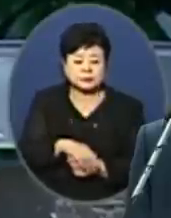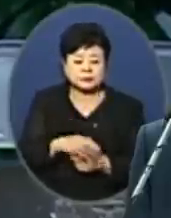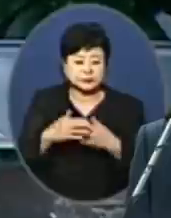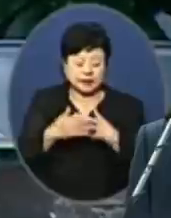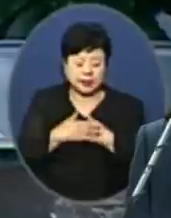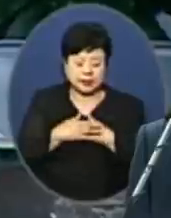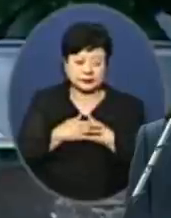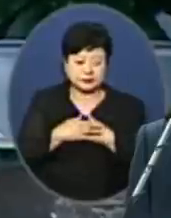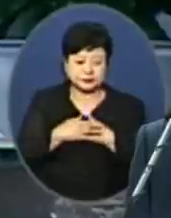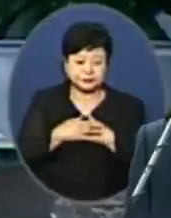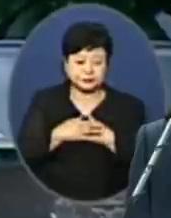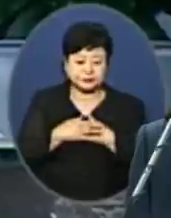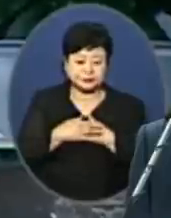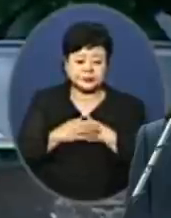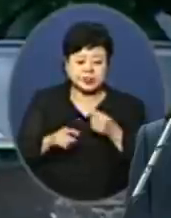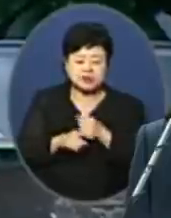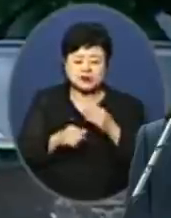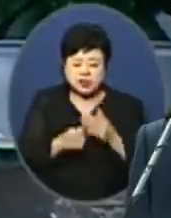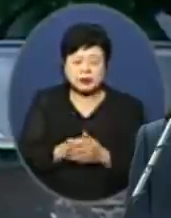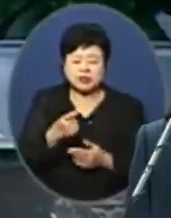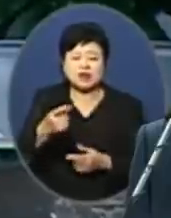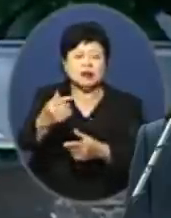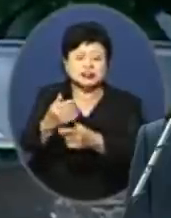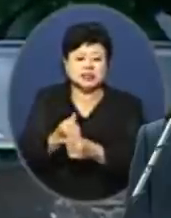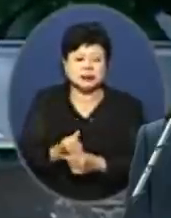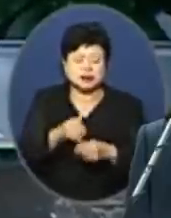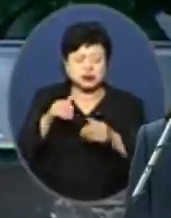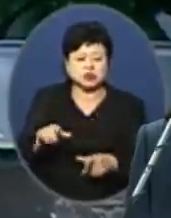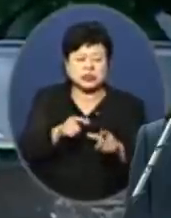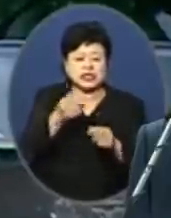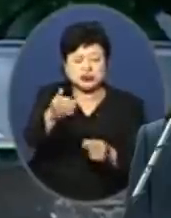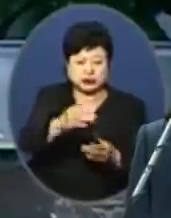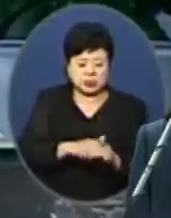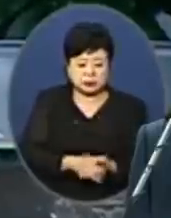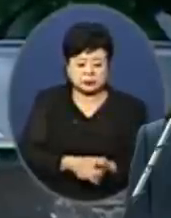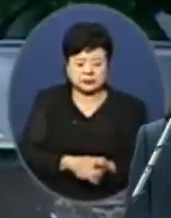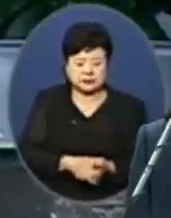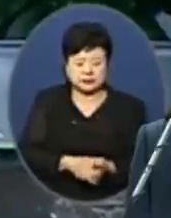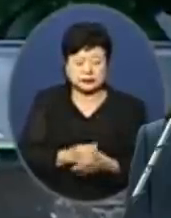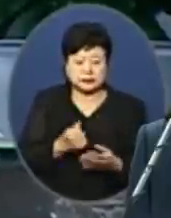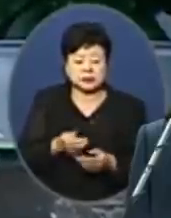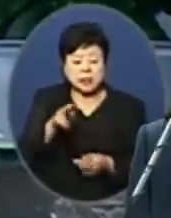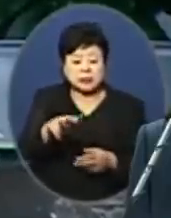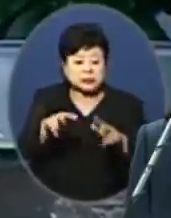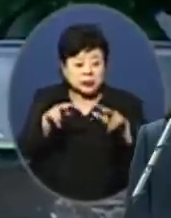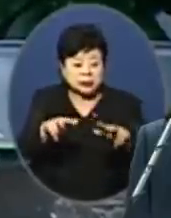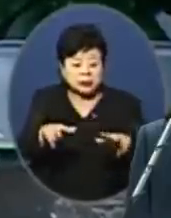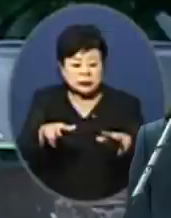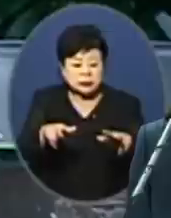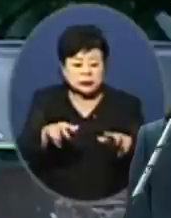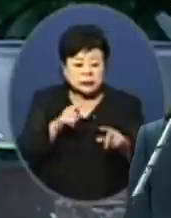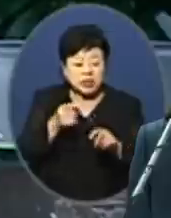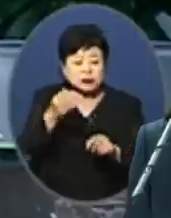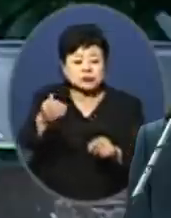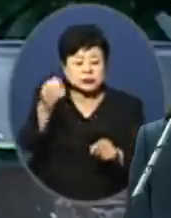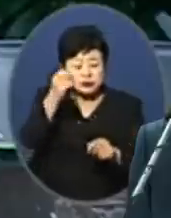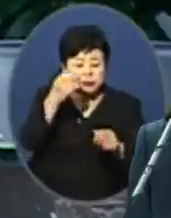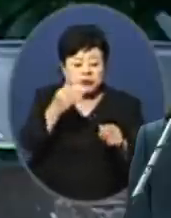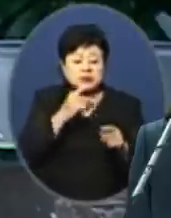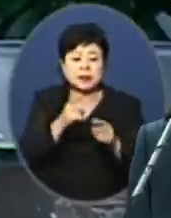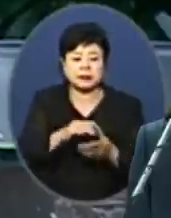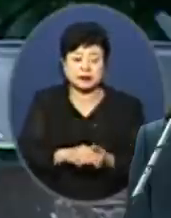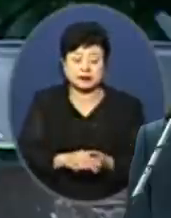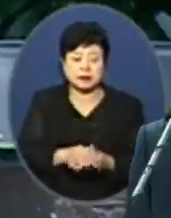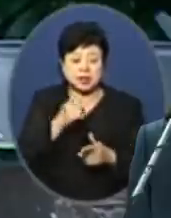내가 이 이유 때문에 너를 잡아서 종소리 시켜야 되겠다. 그러나 이제는 그 말을 하면 성령께서